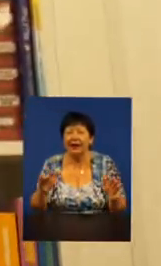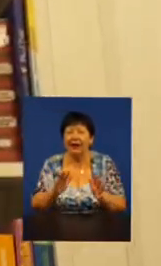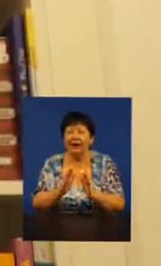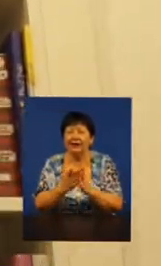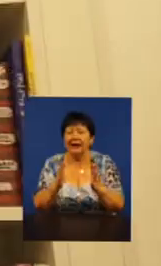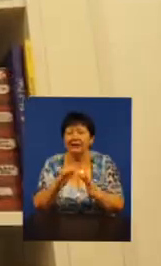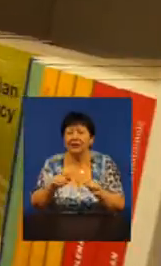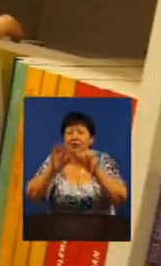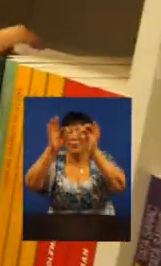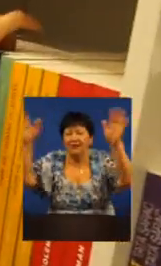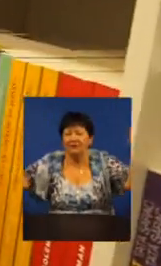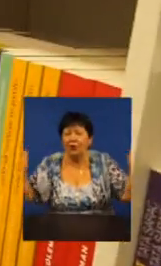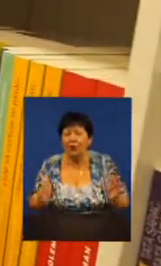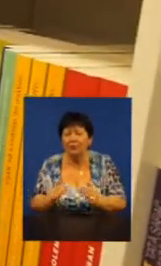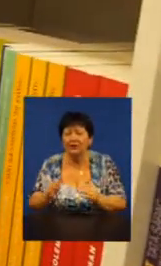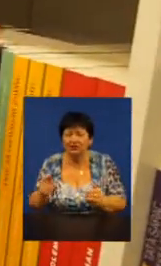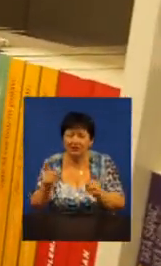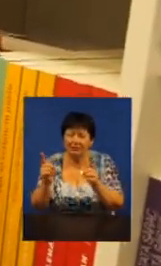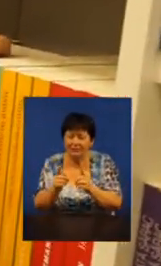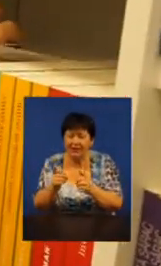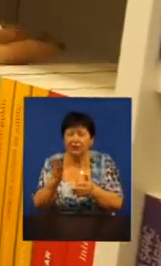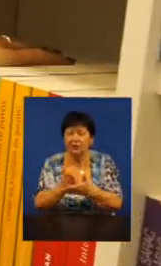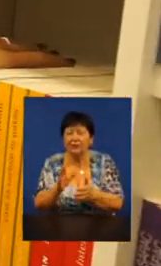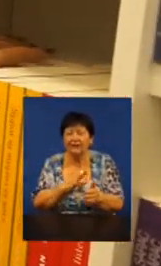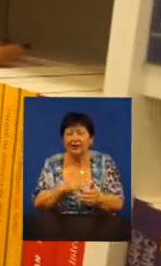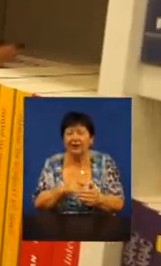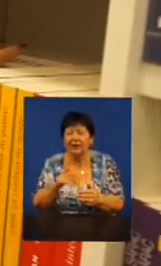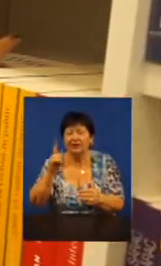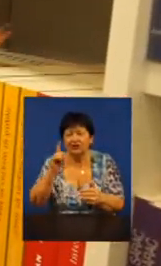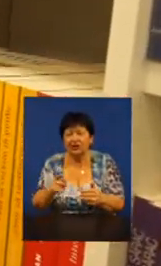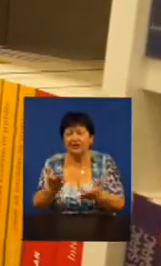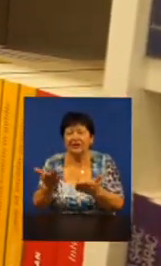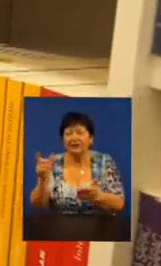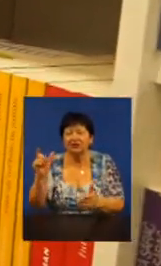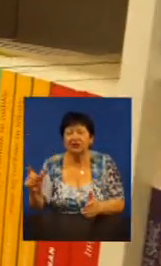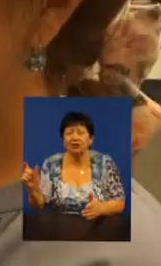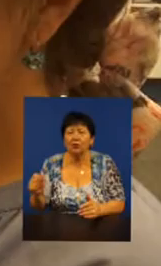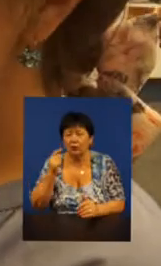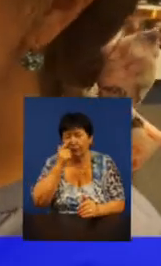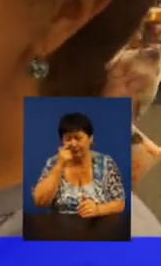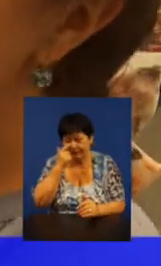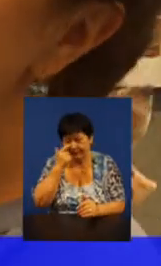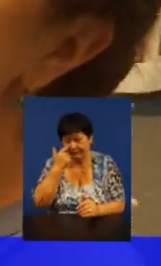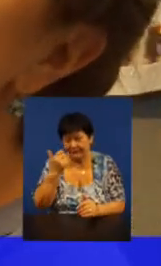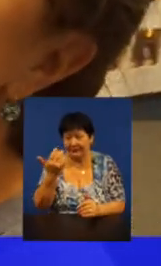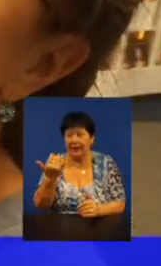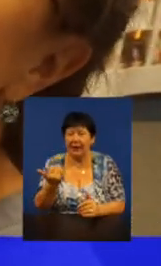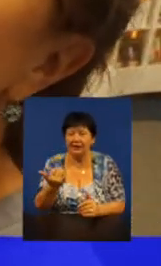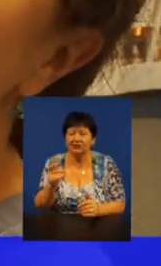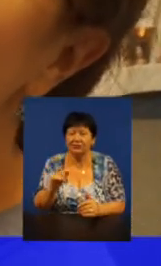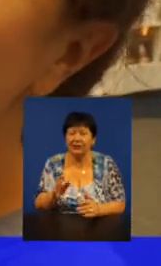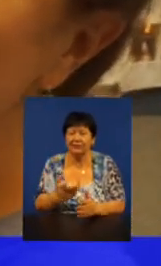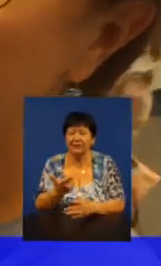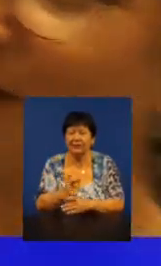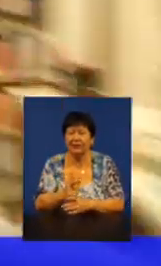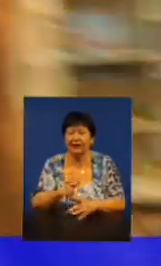după volum. Într-un cuvânt, pentru toate vârstele și preferințele cititorului. Aici putem găsi cea mai